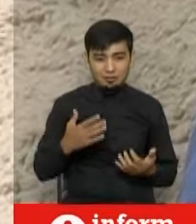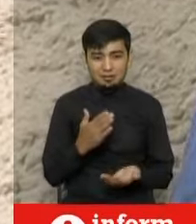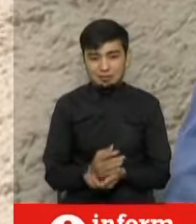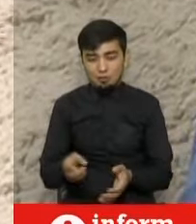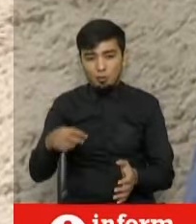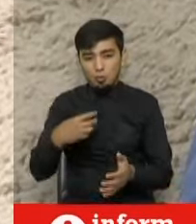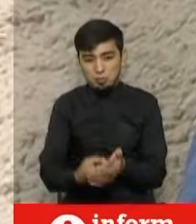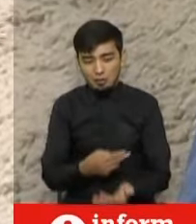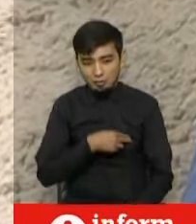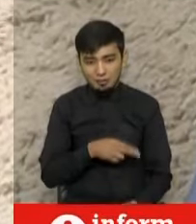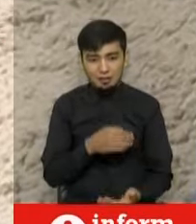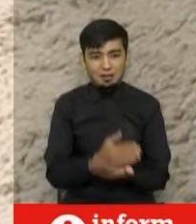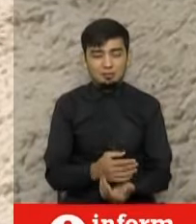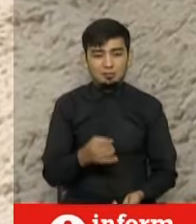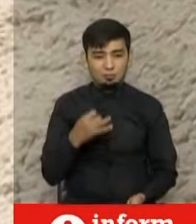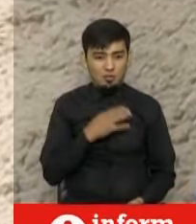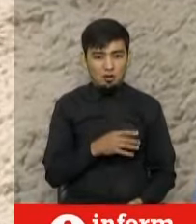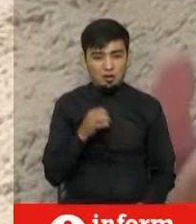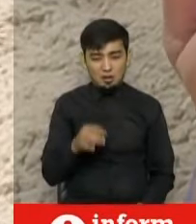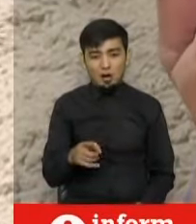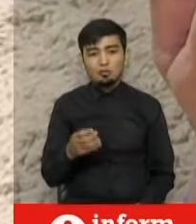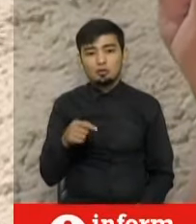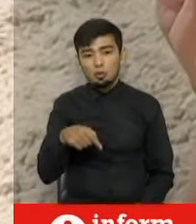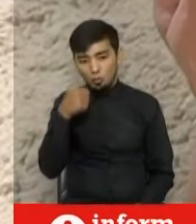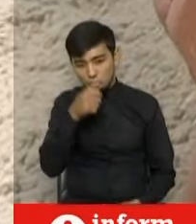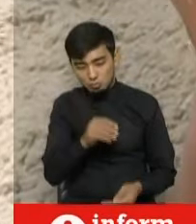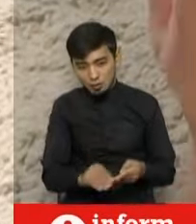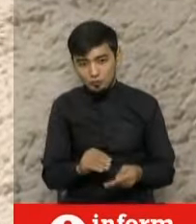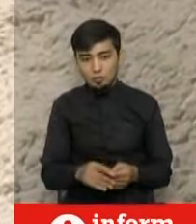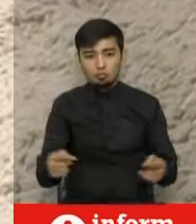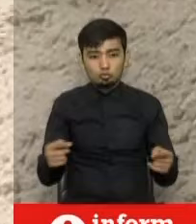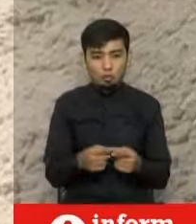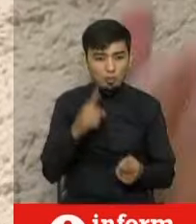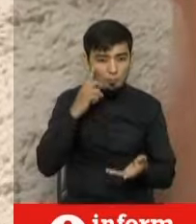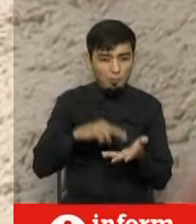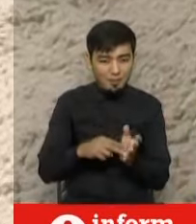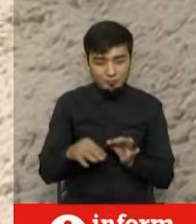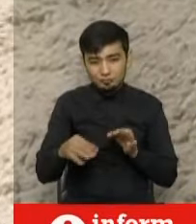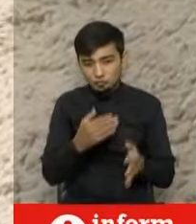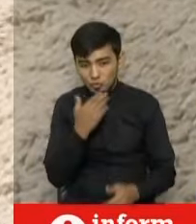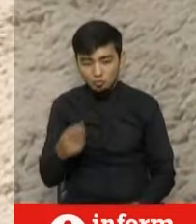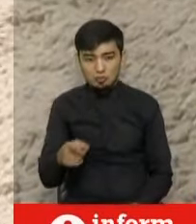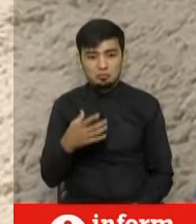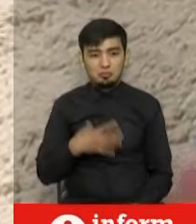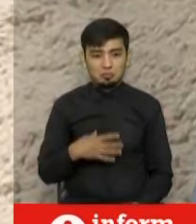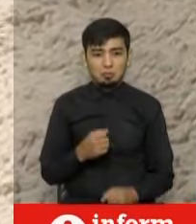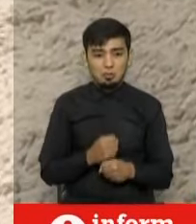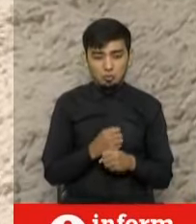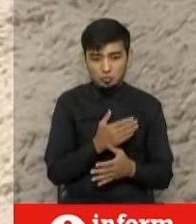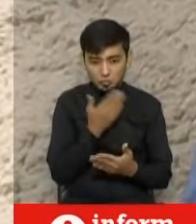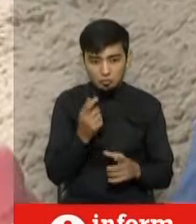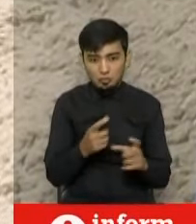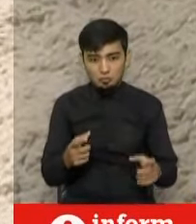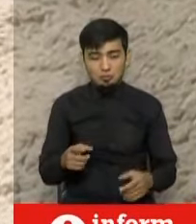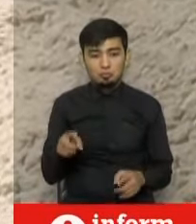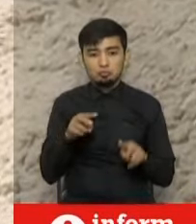түсіп кетті. Одан кейін міне биыл тағы да тұр. Енді бізге яғни нақты қолдарында пландар жоқ, я жоспар жоқ. Жұмысшылар не мына қызметкерлер мына